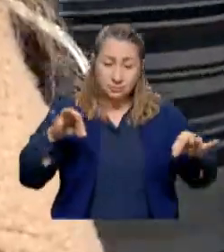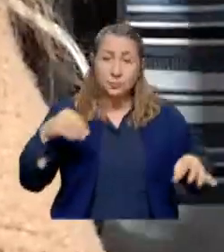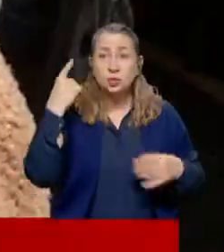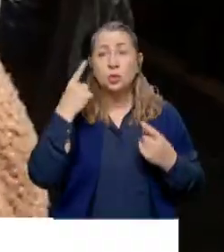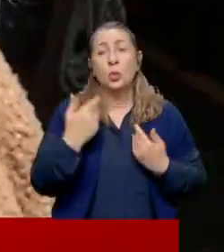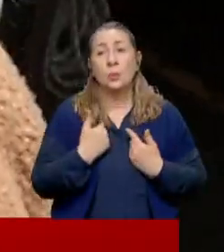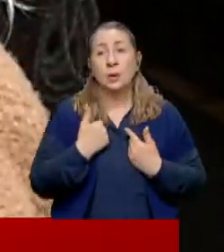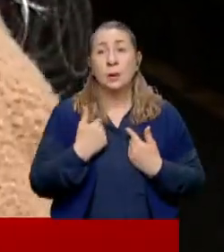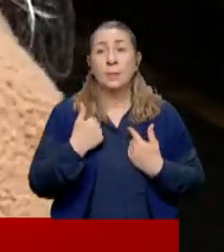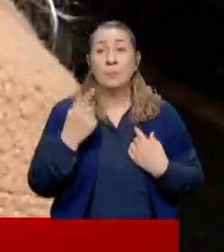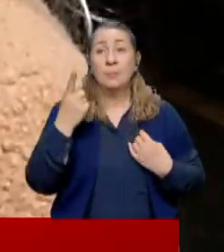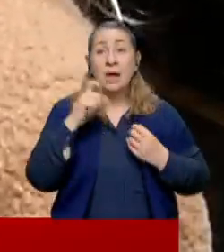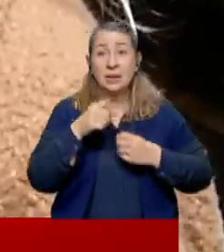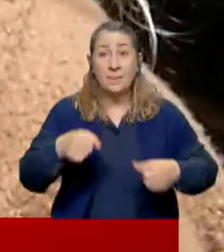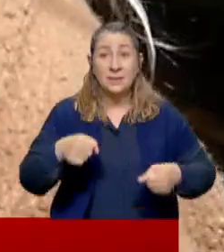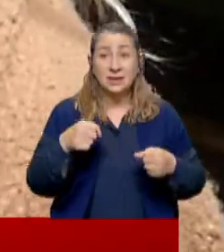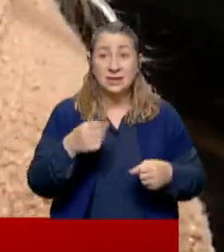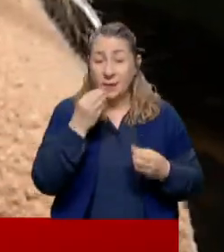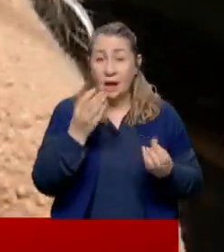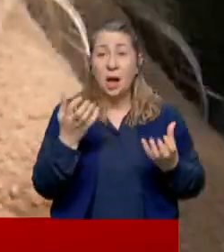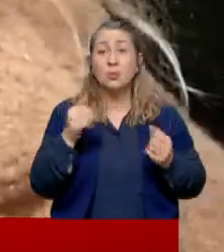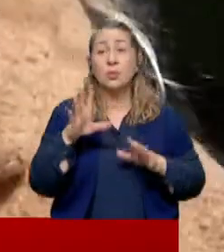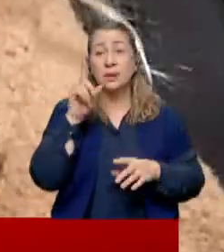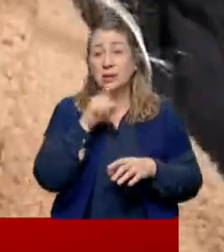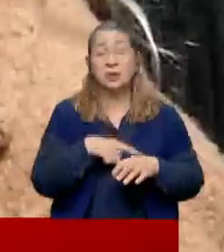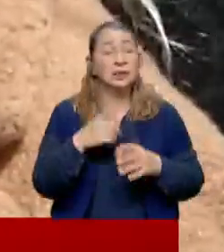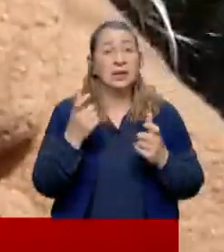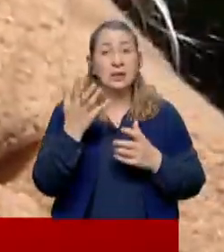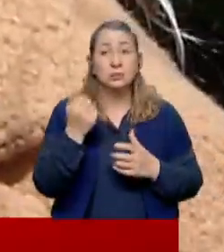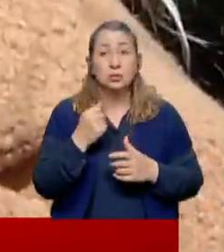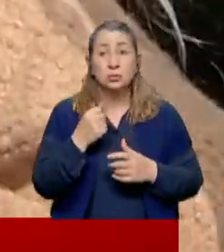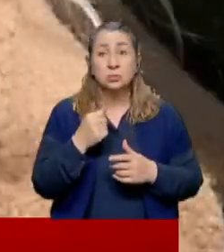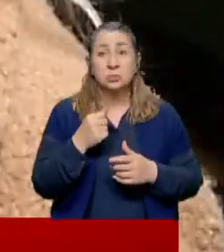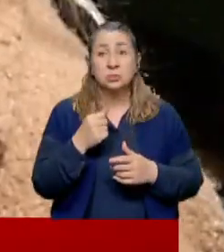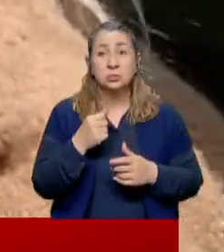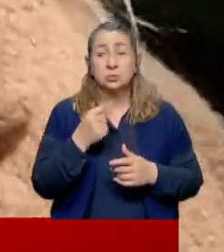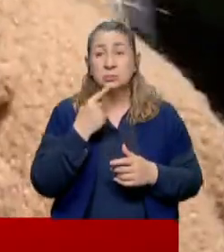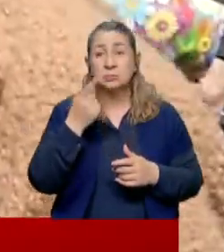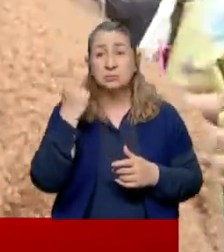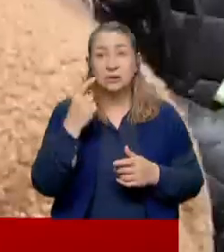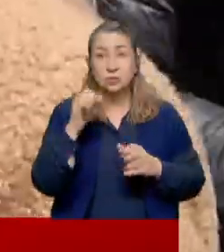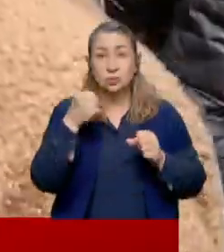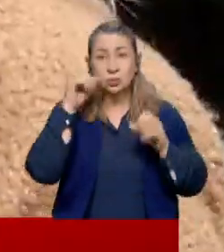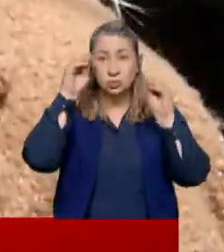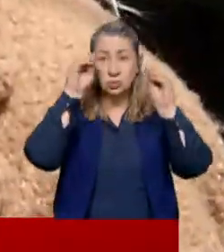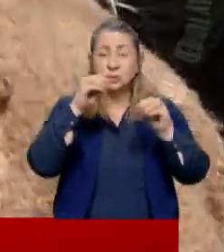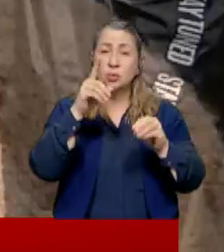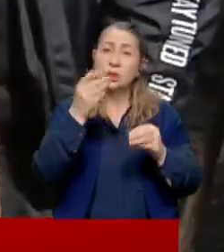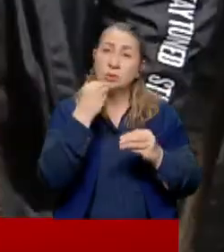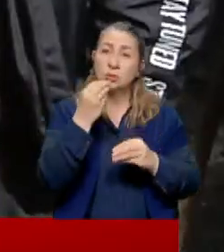yapmayı düşünüyoruz bir aydan beri pazarda yemeklik almıyorum yazdık bir an önce